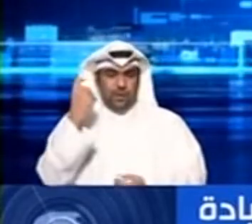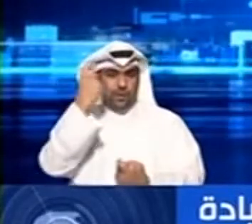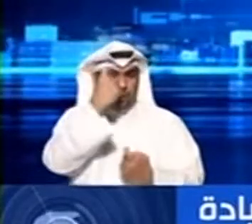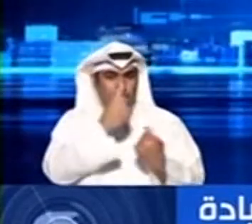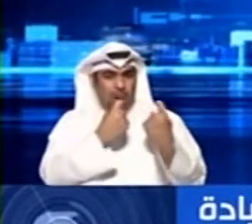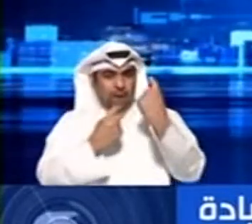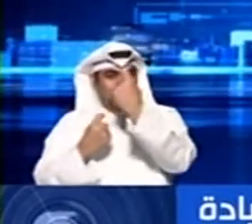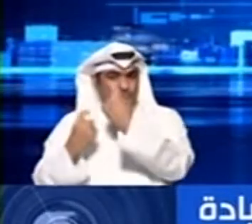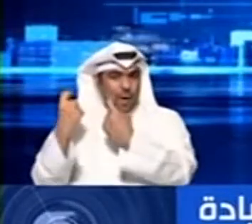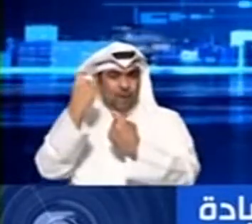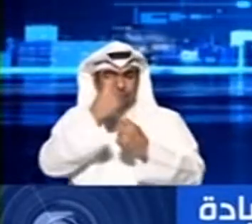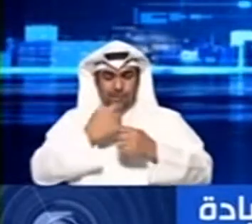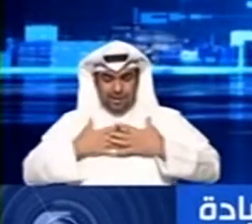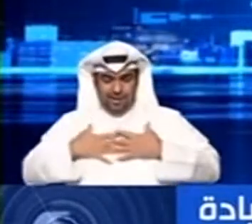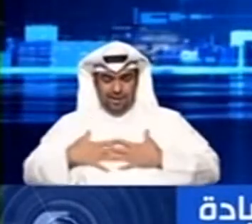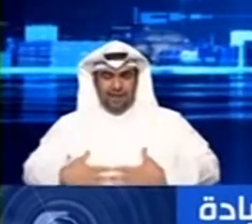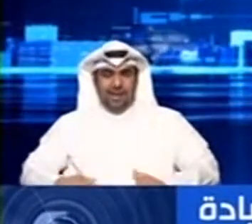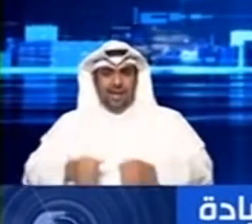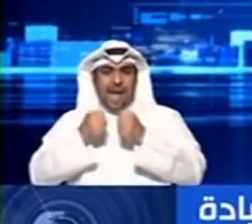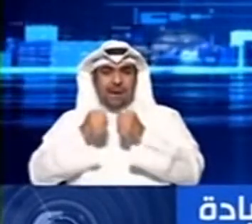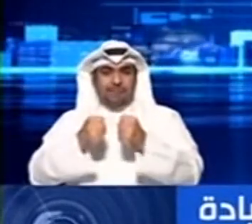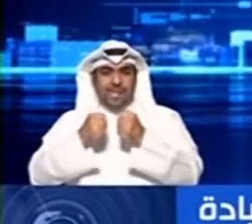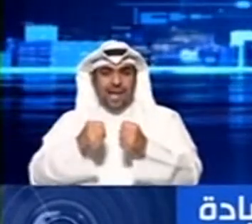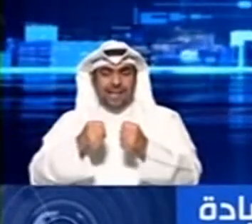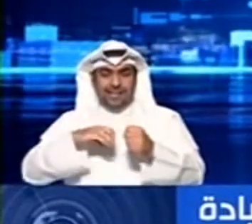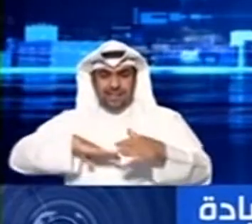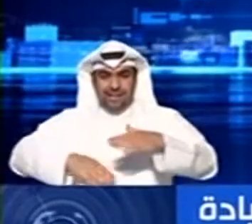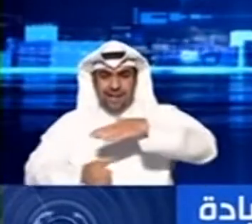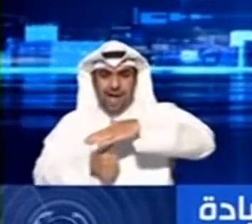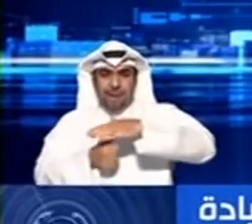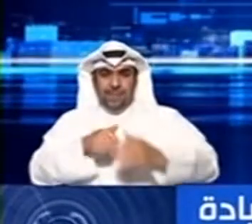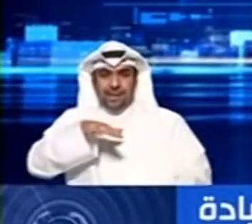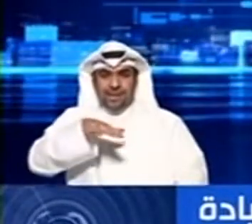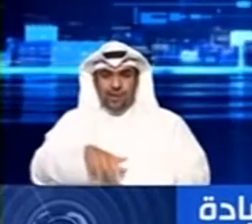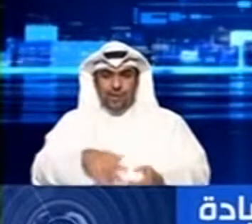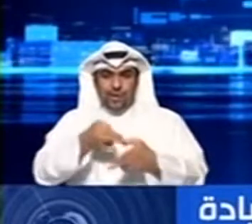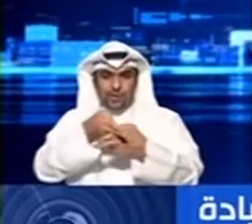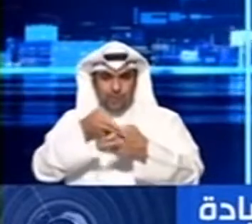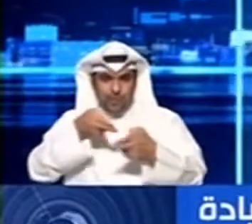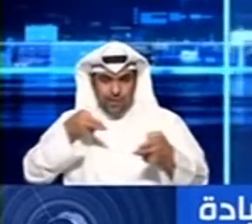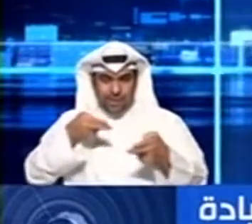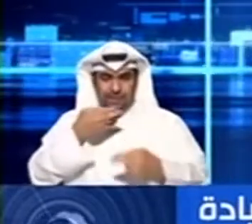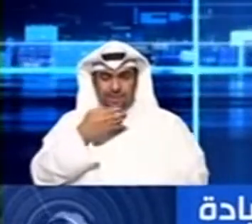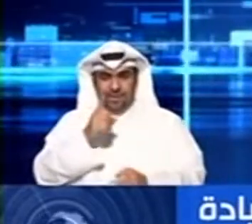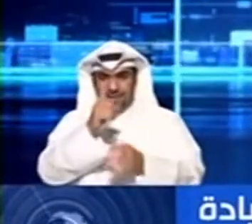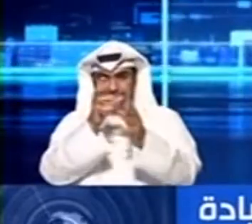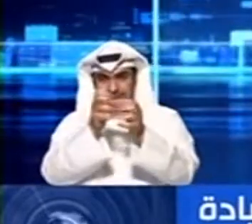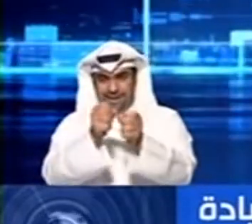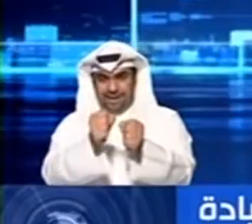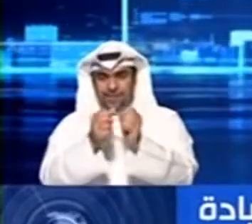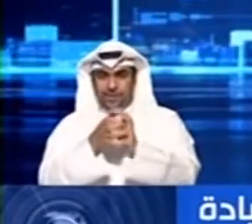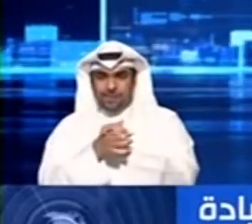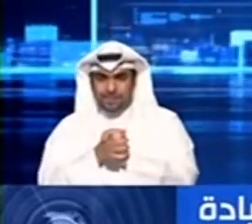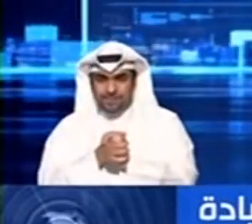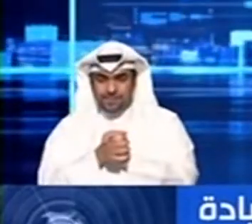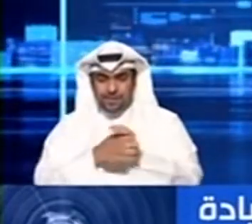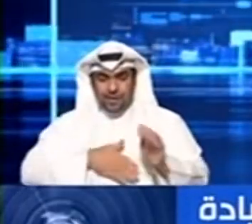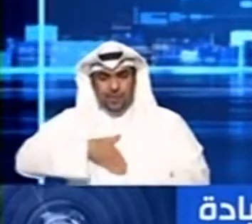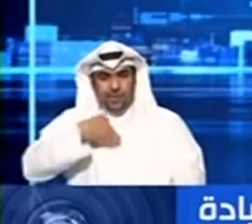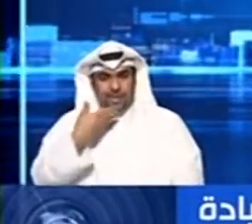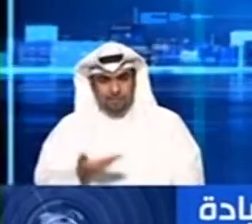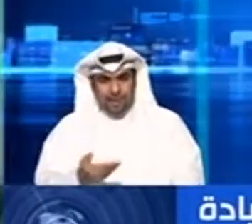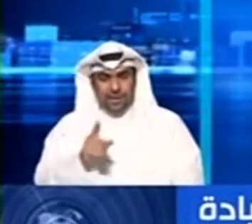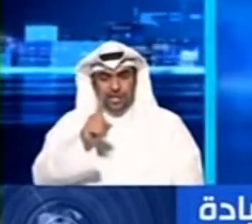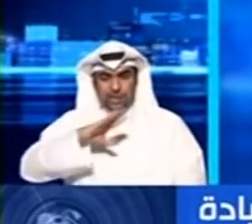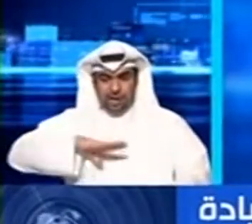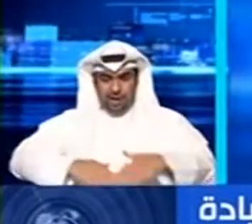اطمأن خلاله على صحة حضرة صاحب السمو أمير البلاد الشيخ صباح الأحمد الجابر الصباح حفظه الله ورعاه، متمنيا لحضرة